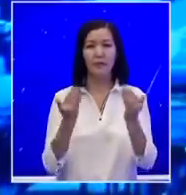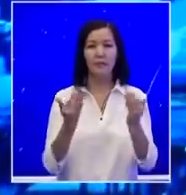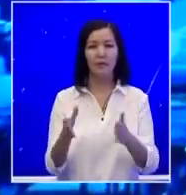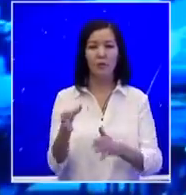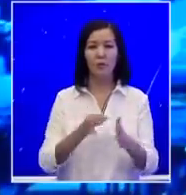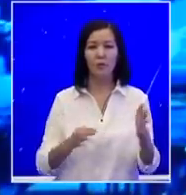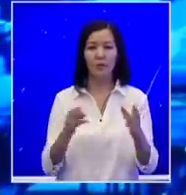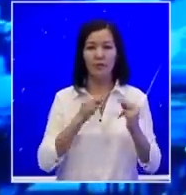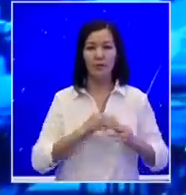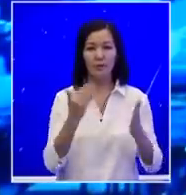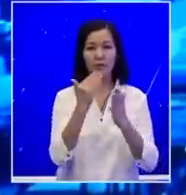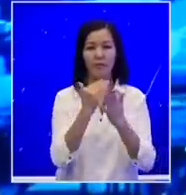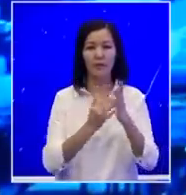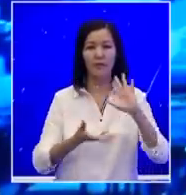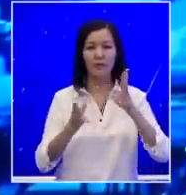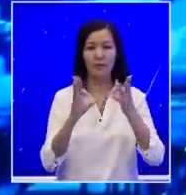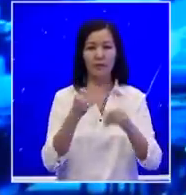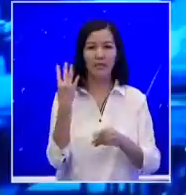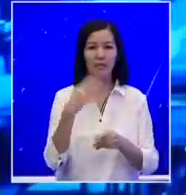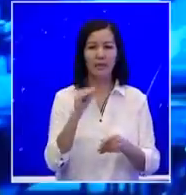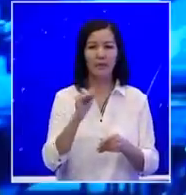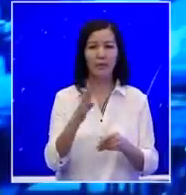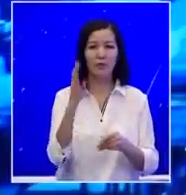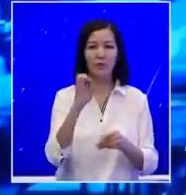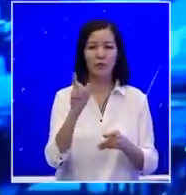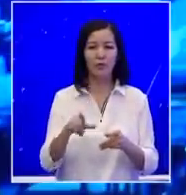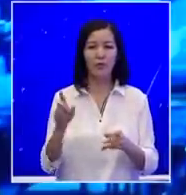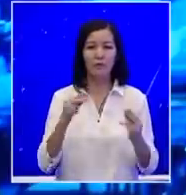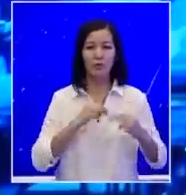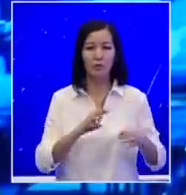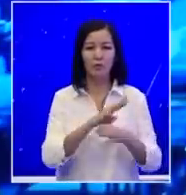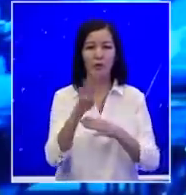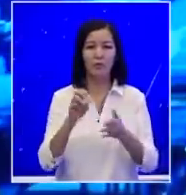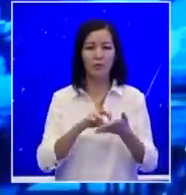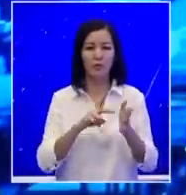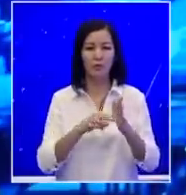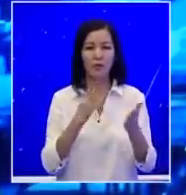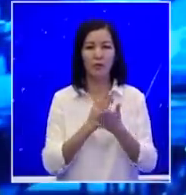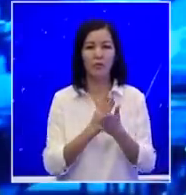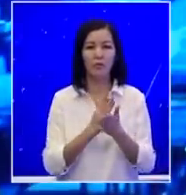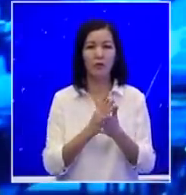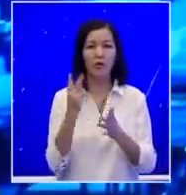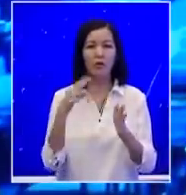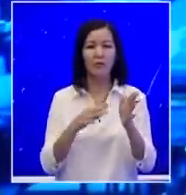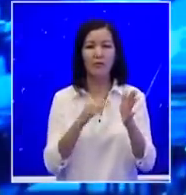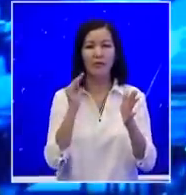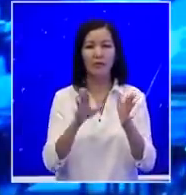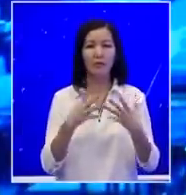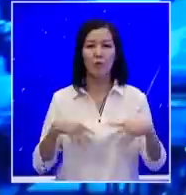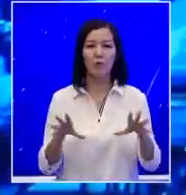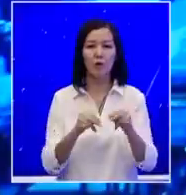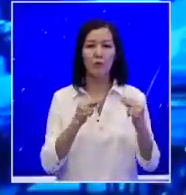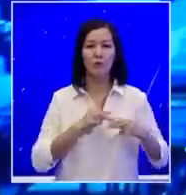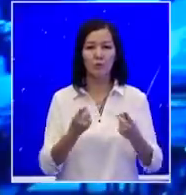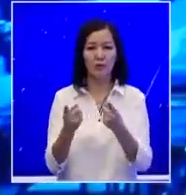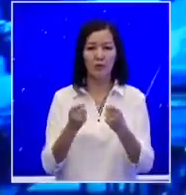Биыл облыста еңбек бағдарламасы аясында 40400 адамды жұмыспен қамту жоспарланып отыр. Оның ішінде 28 мыңы